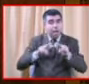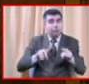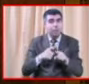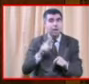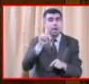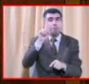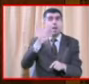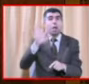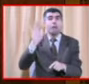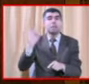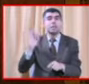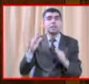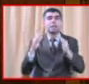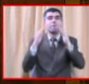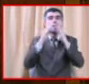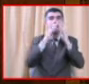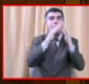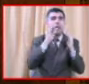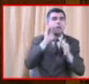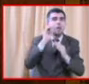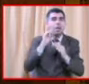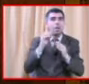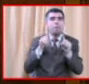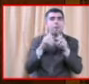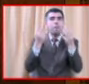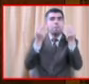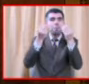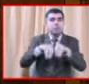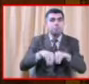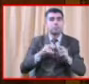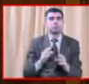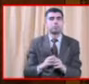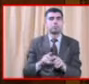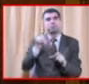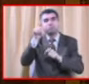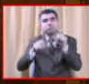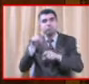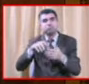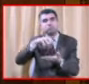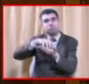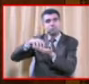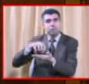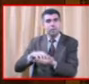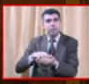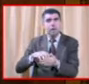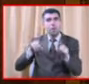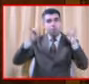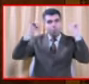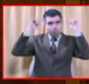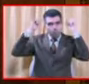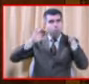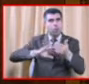منزل طيني مهدم، يعني لبيزي في عدة مناطق. بالنسبة للمشية والخسائر الفلاحية